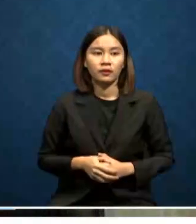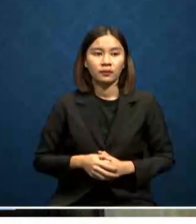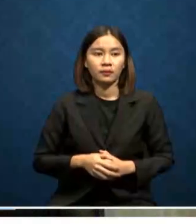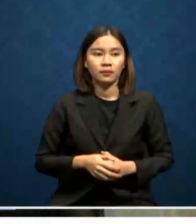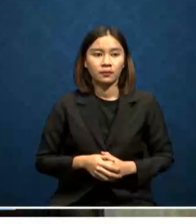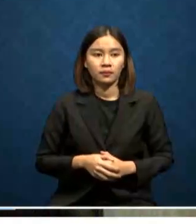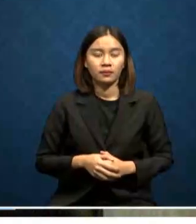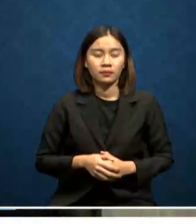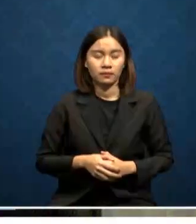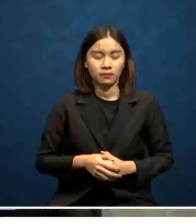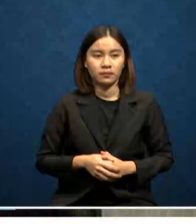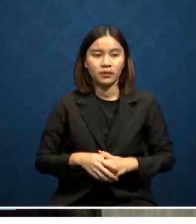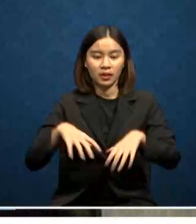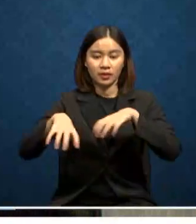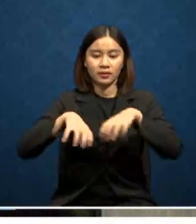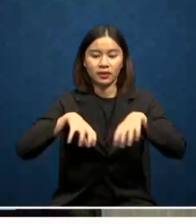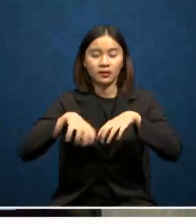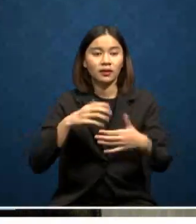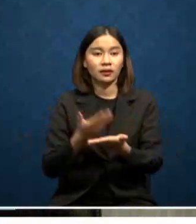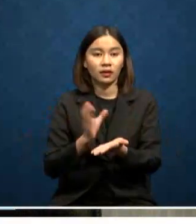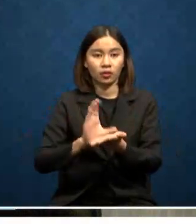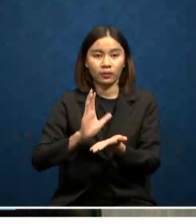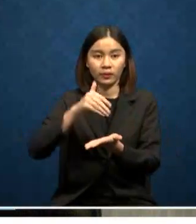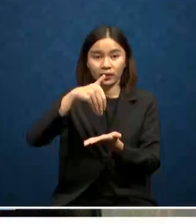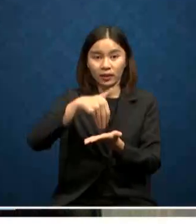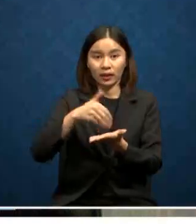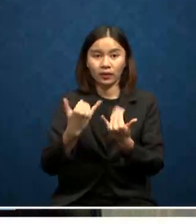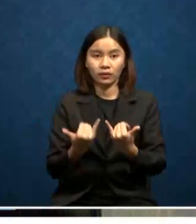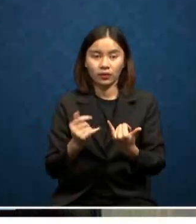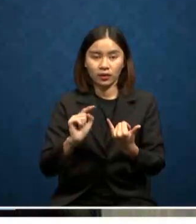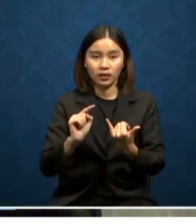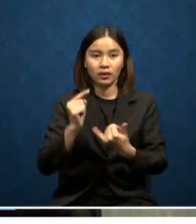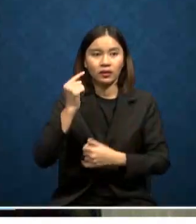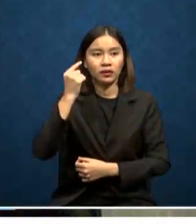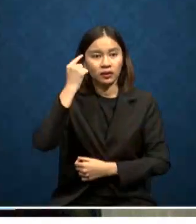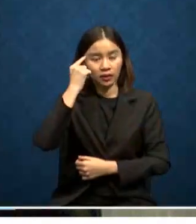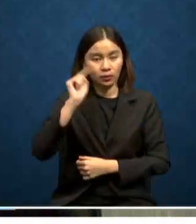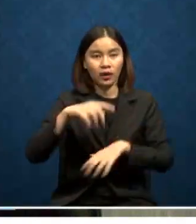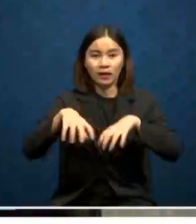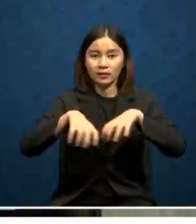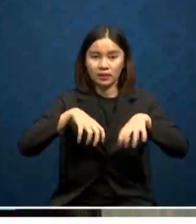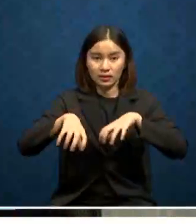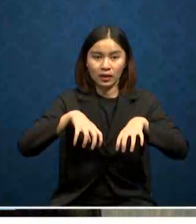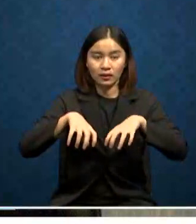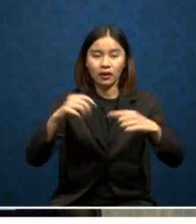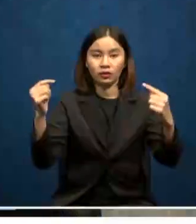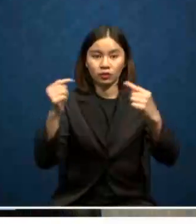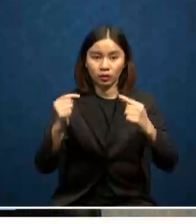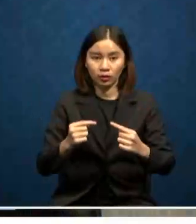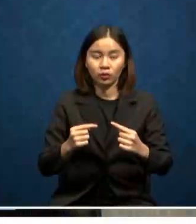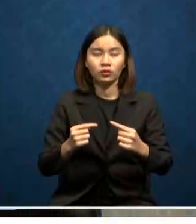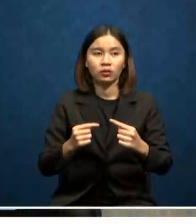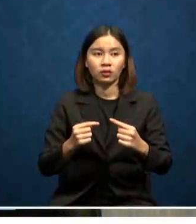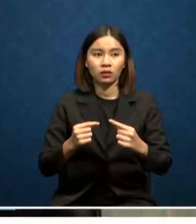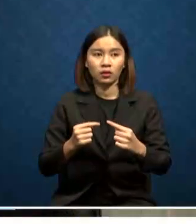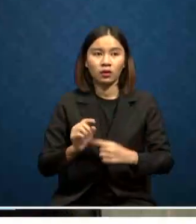ของการจัดสรรงบกลางเนี่ยตรงนี้น่าที่จะมีการจัดสรรให้ตรงกับ